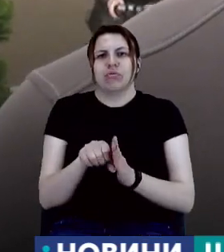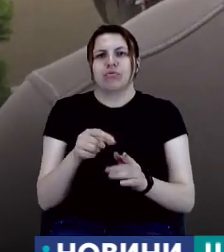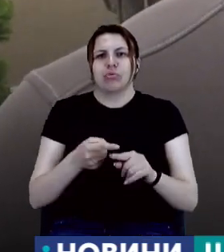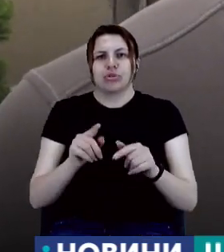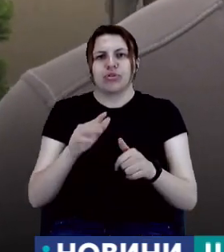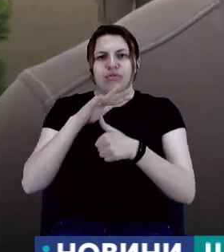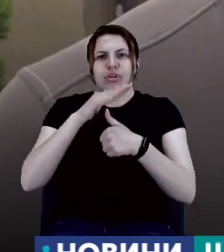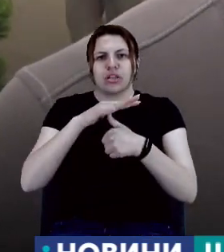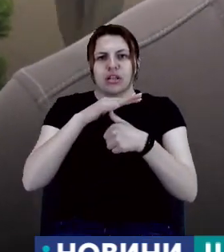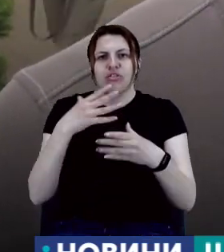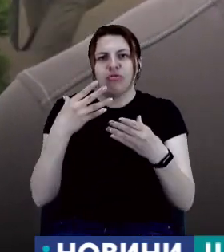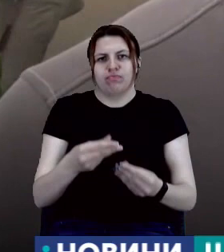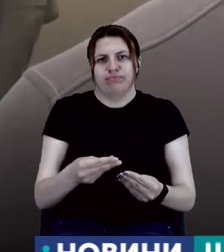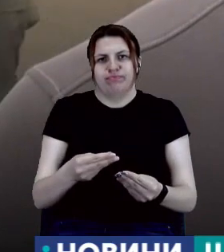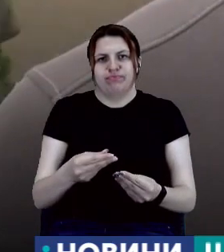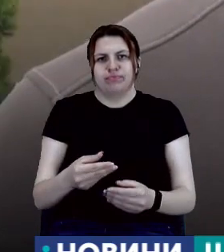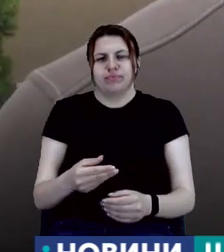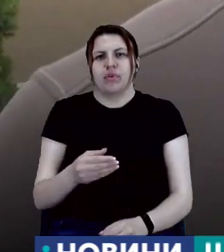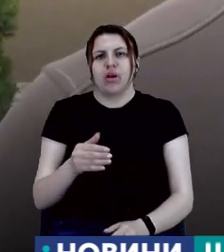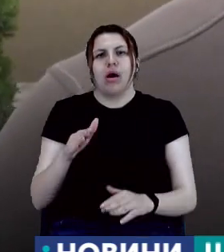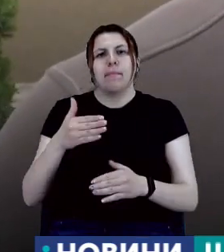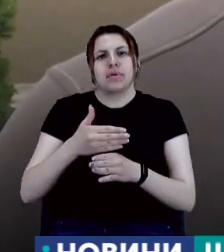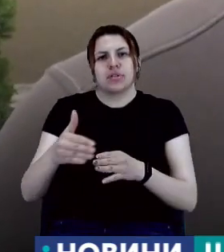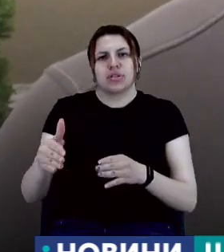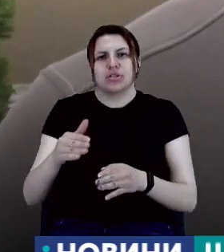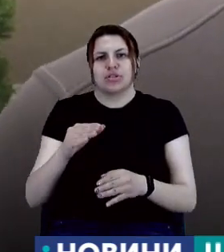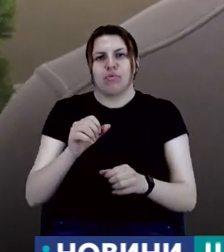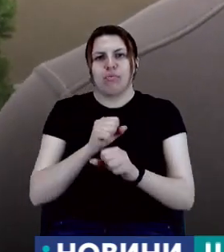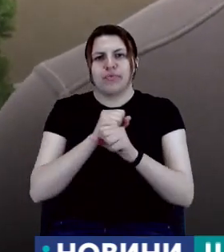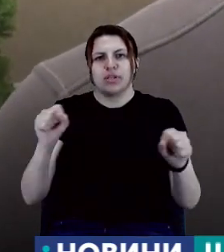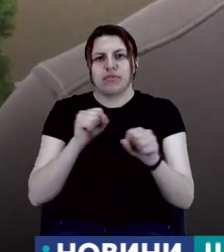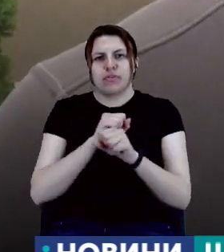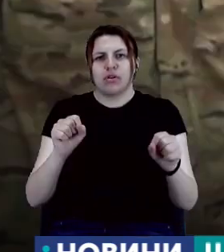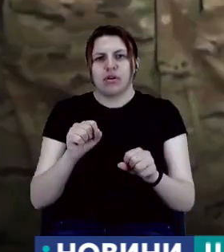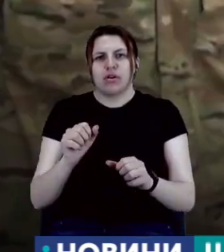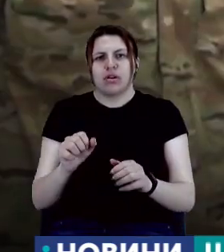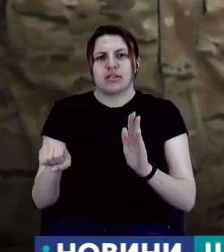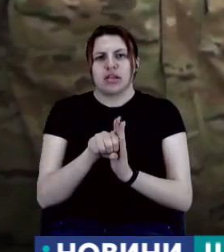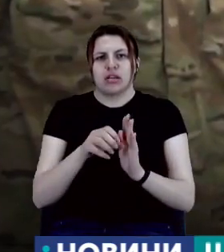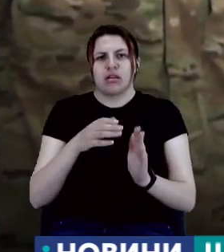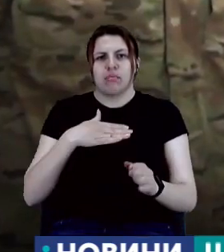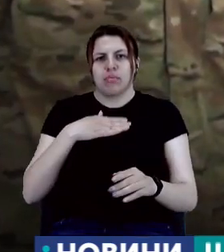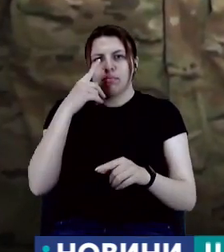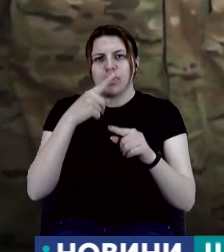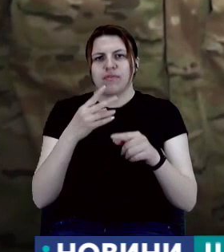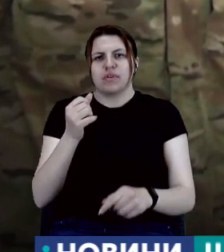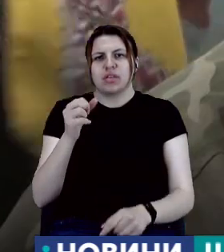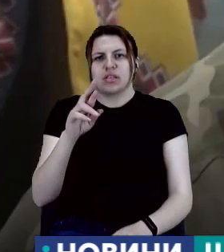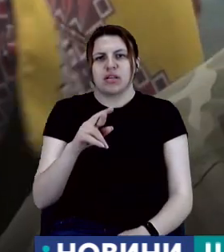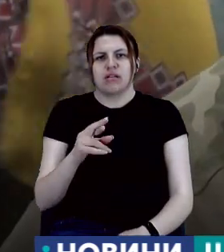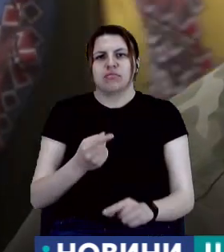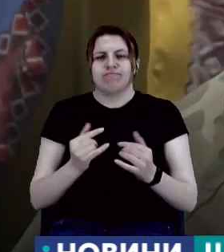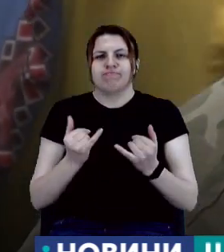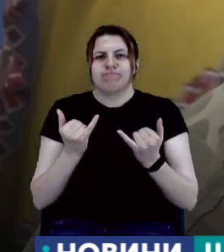нього. А пізніше боєприпаси зірвалися і загинув мій брат Віть. На церемонії вшанування пам'яті був